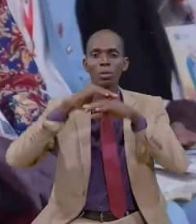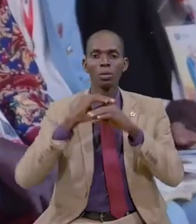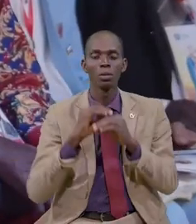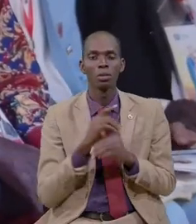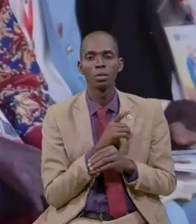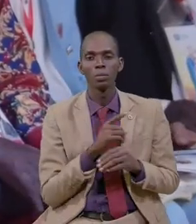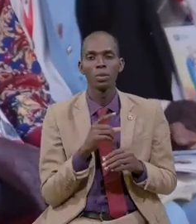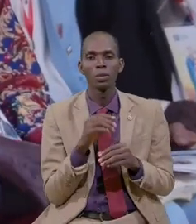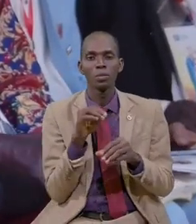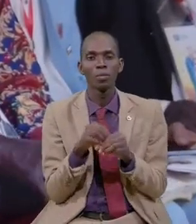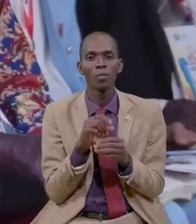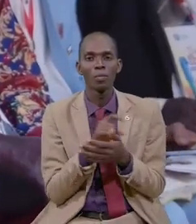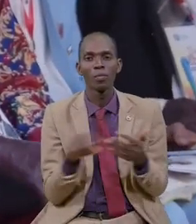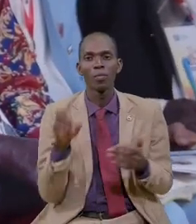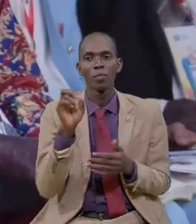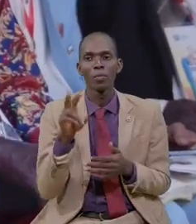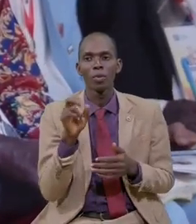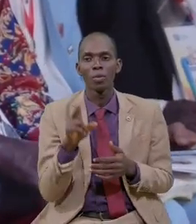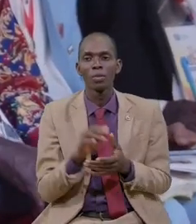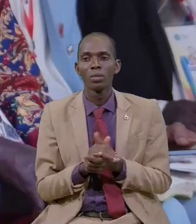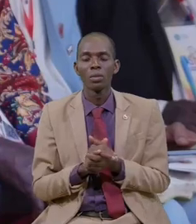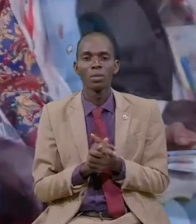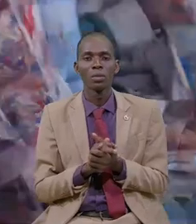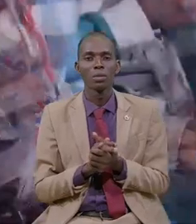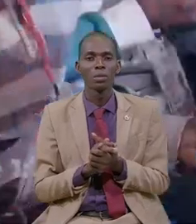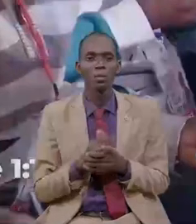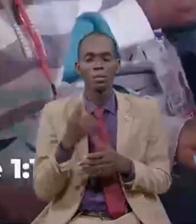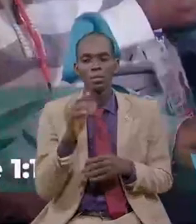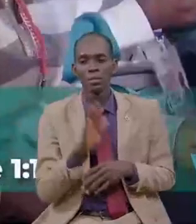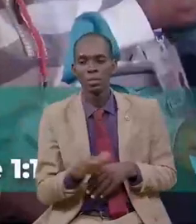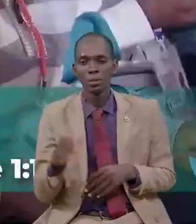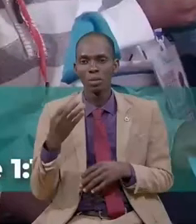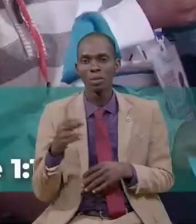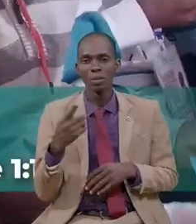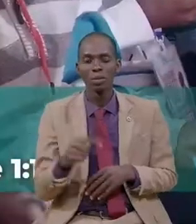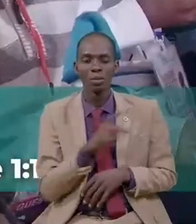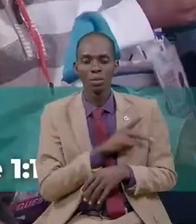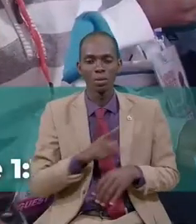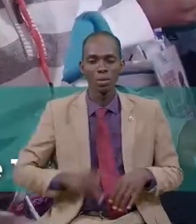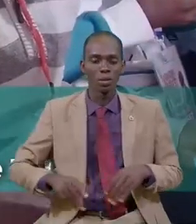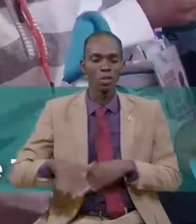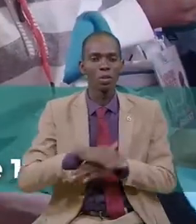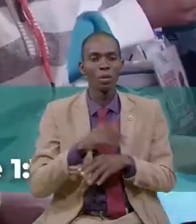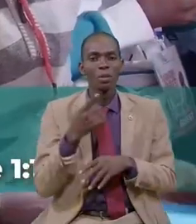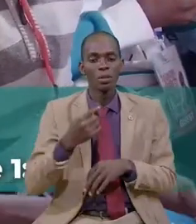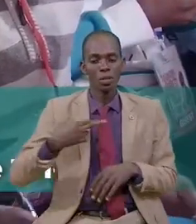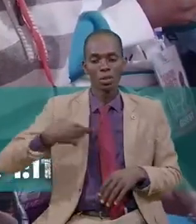Verset 12. Mais les fils du royaume, les